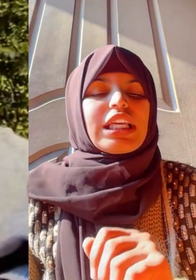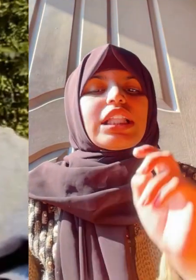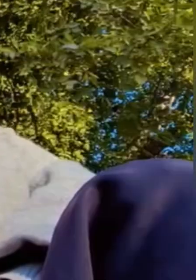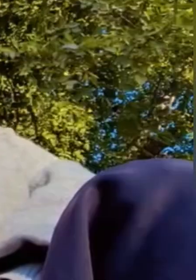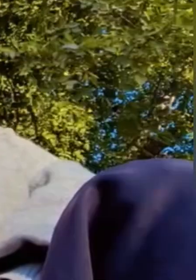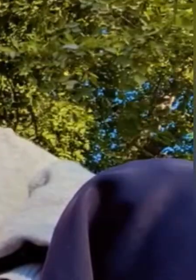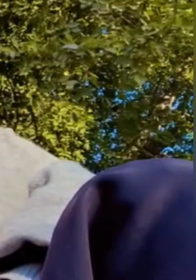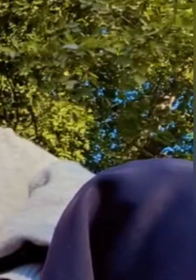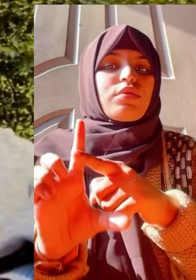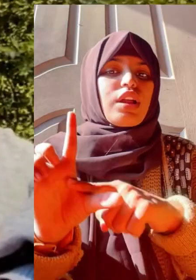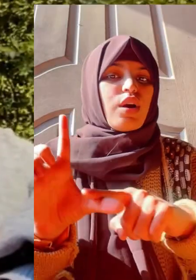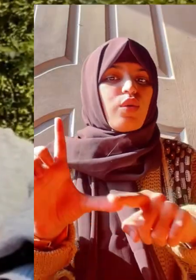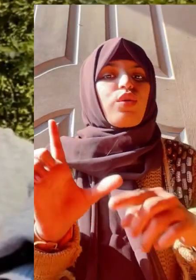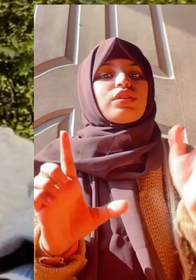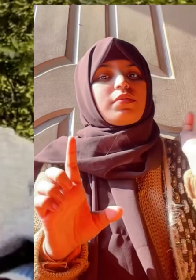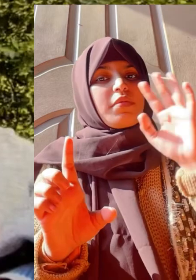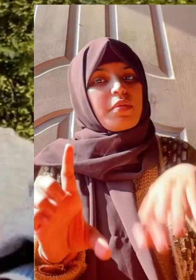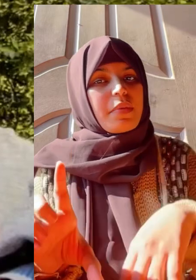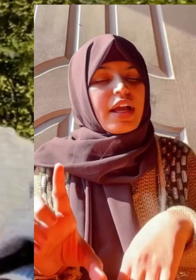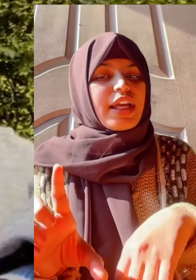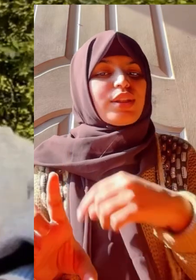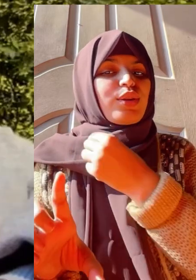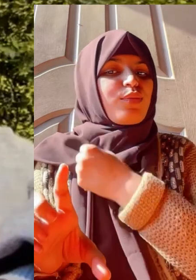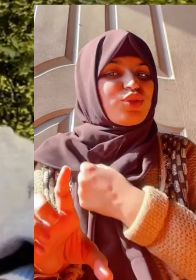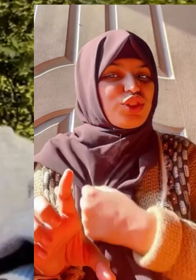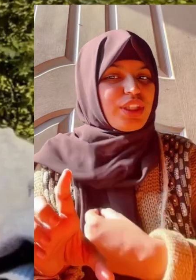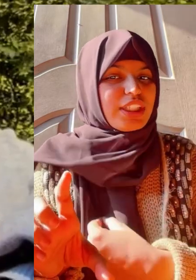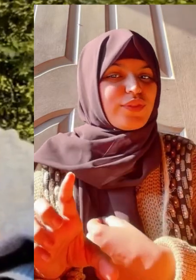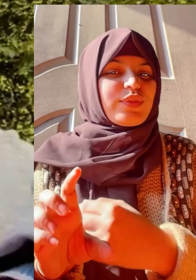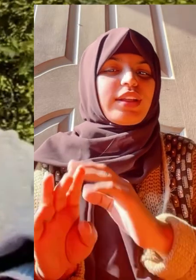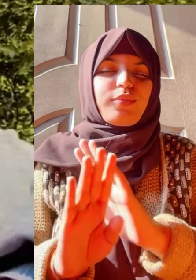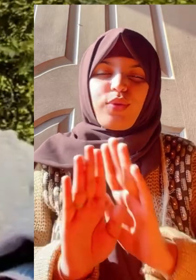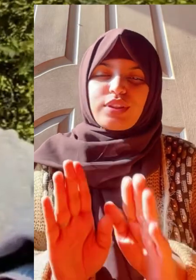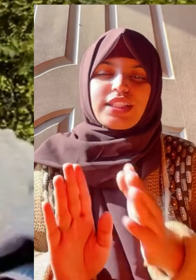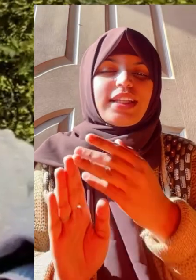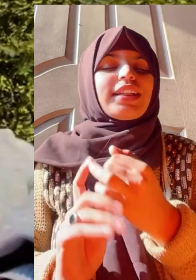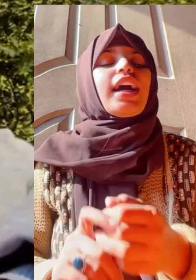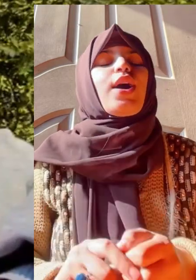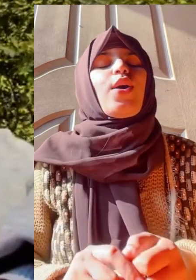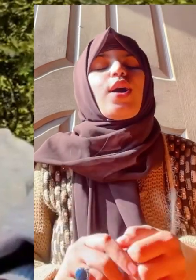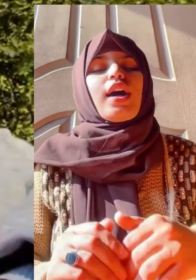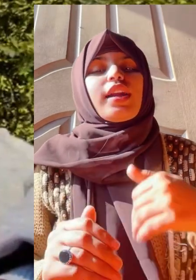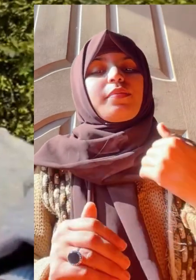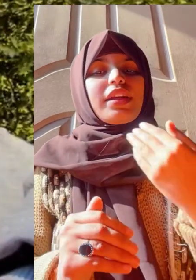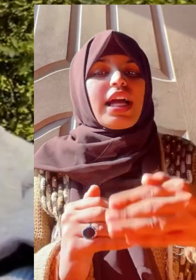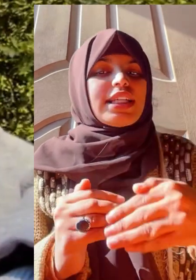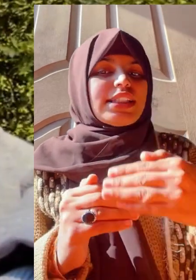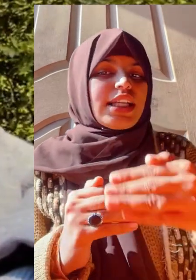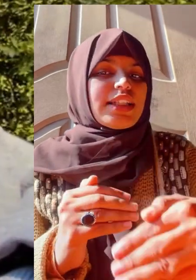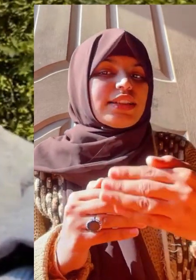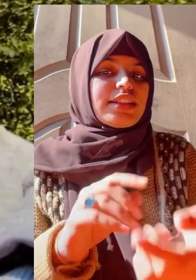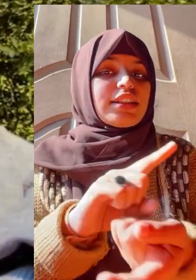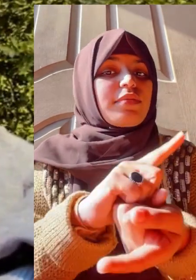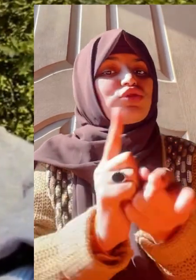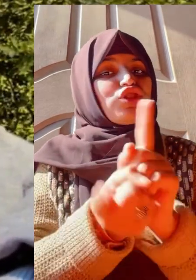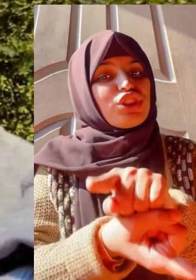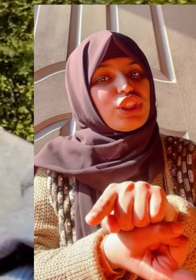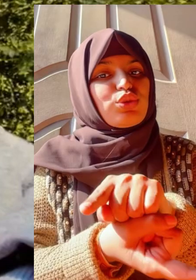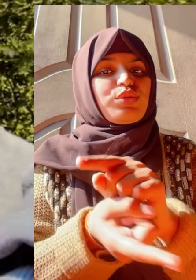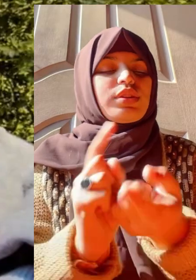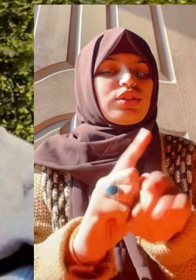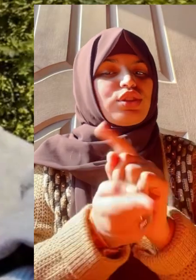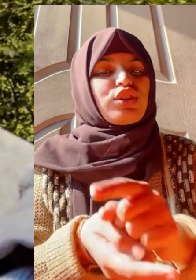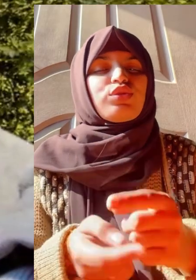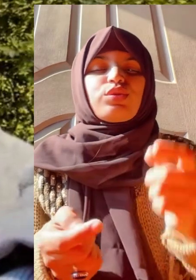बताएंगे। अभी सिर्फ एक दिन का बता रहे थे कि हम बड़े मासूम आए थे। इन शॉर्ट जब दोनों ही उस टाइम पे जो है वो इतना नहीं पता था, बट इट्स अ